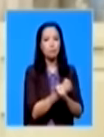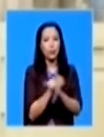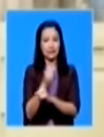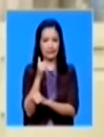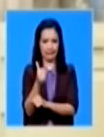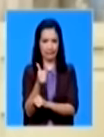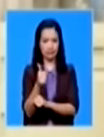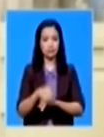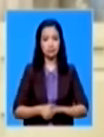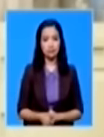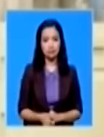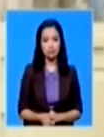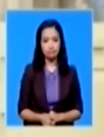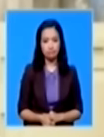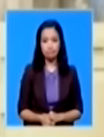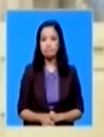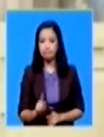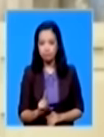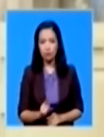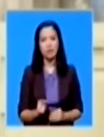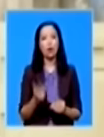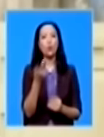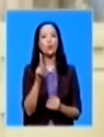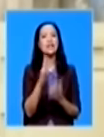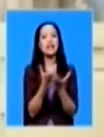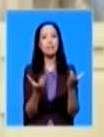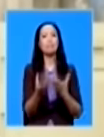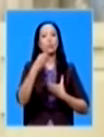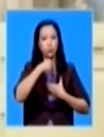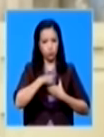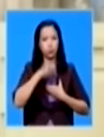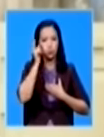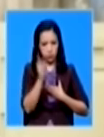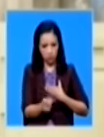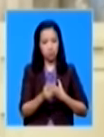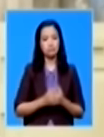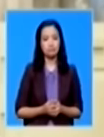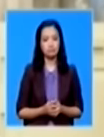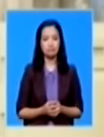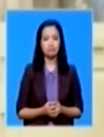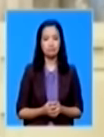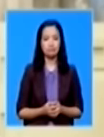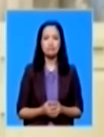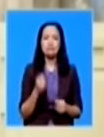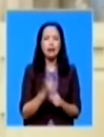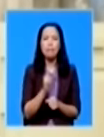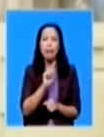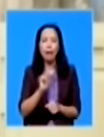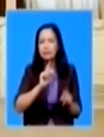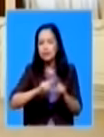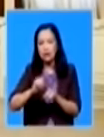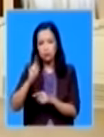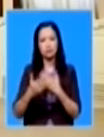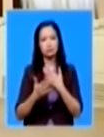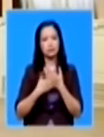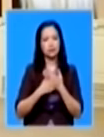ใต้เงื่อนไขความรู้และคุณธรรมอันนี้คงเข้าใจแล้วพูดหลายครั้งแล้วนะมีอะไรก็ต้องมีทำอะไรก็ต้องมีสติอ่ะพูดง่ายๆนะ